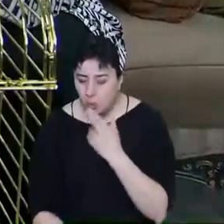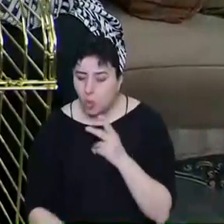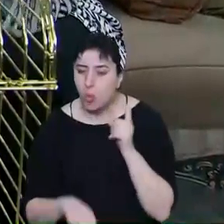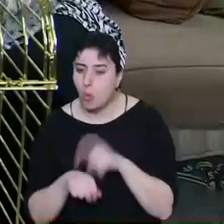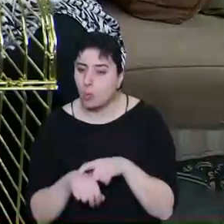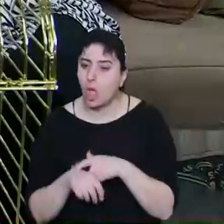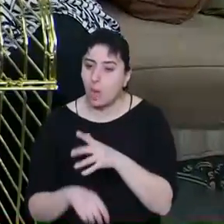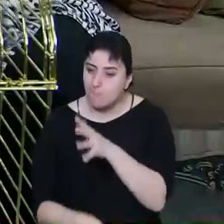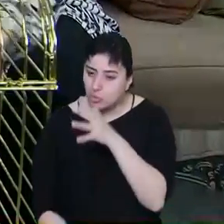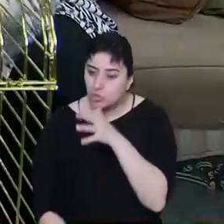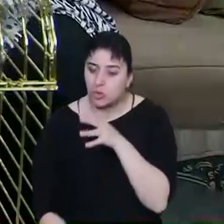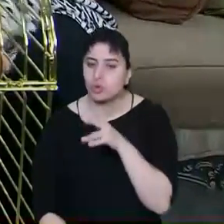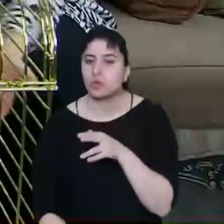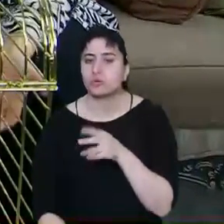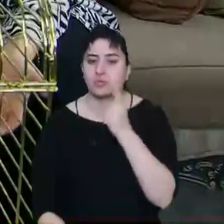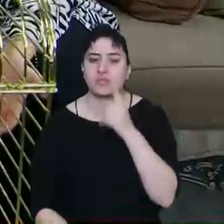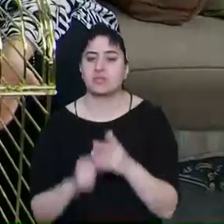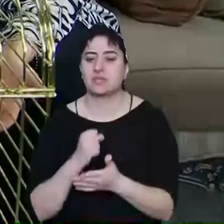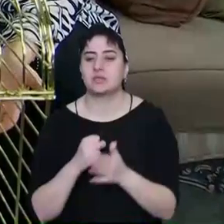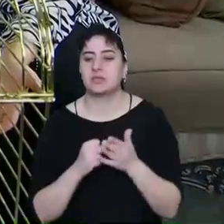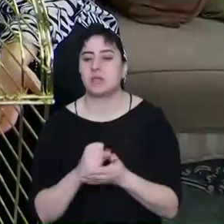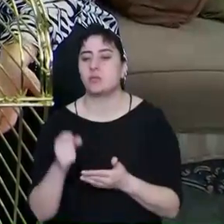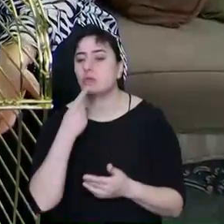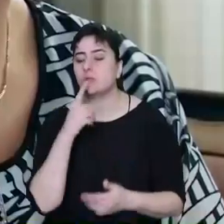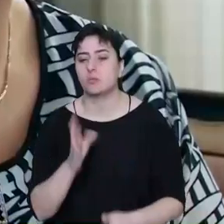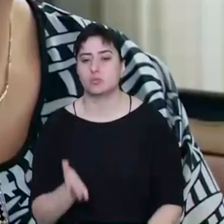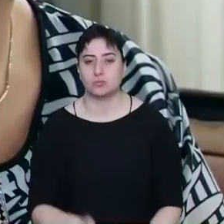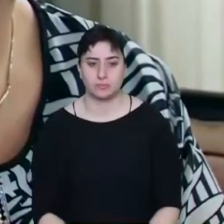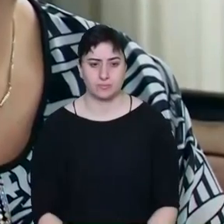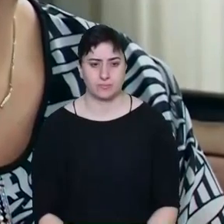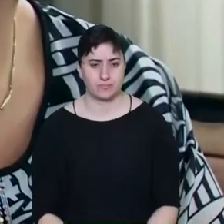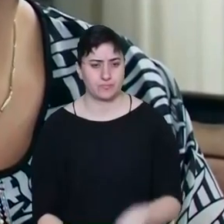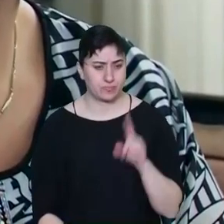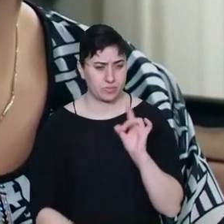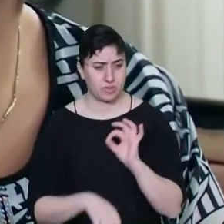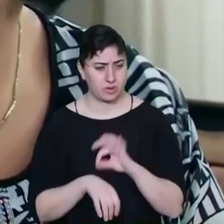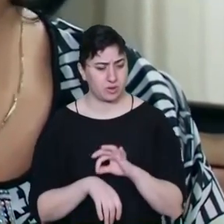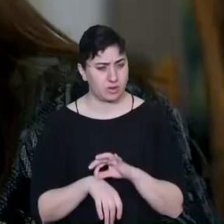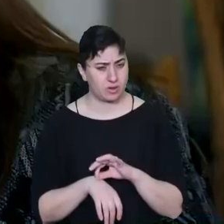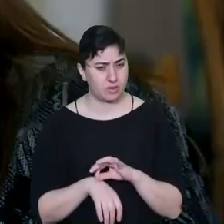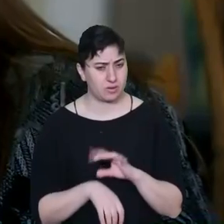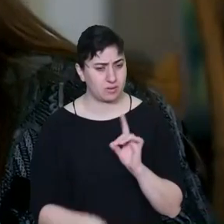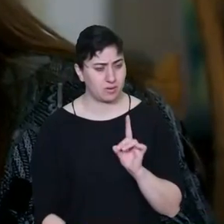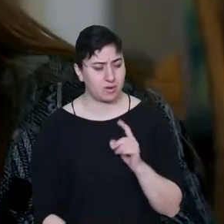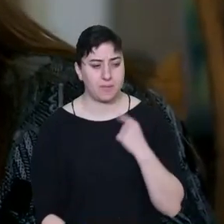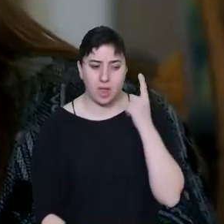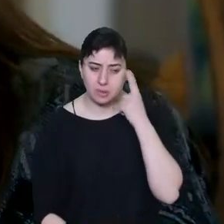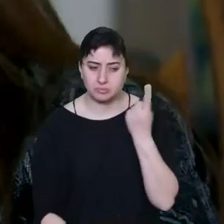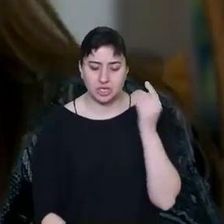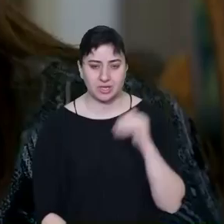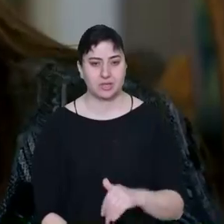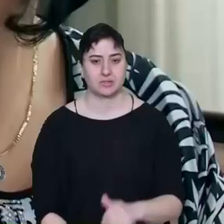söyleneni tekrar ediyorsun, bir de ne Trabzon demiyorsun ya. Bir dakika, bir dakika. Aklıma bir